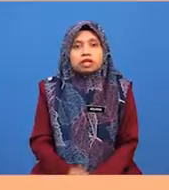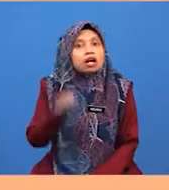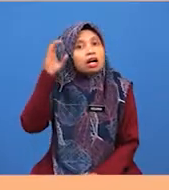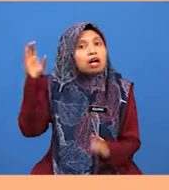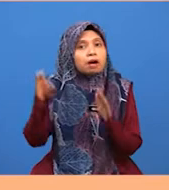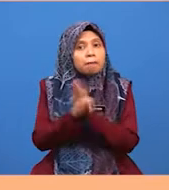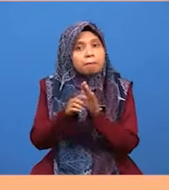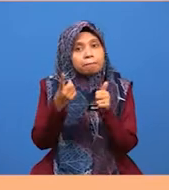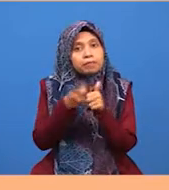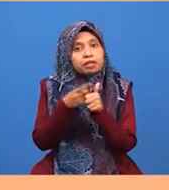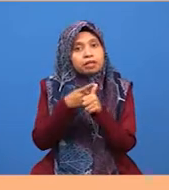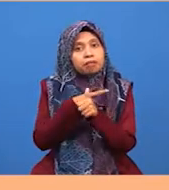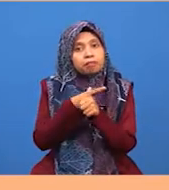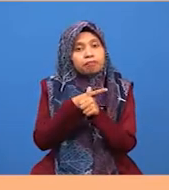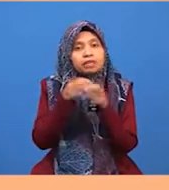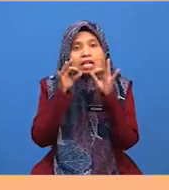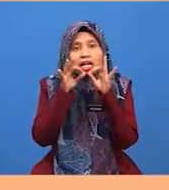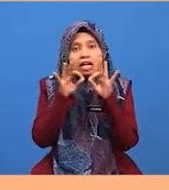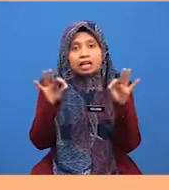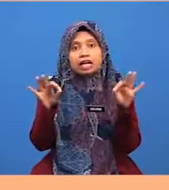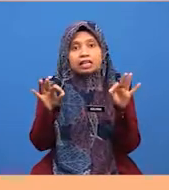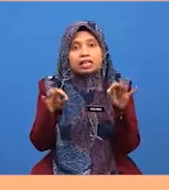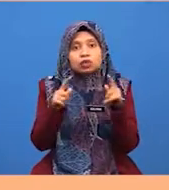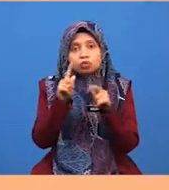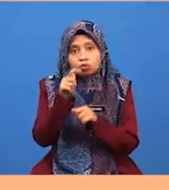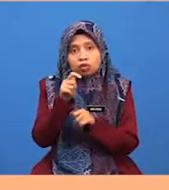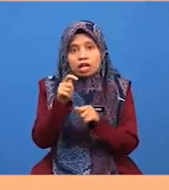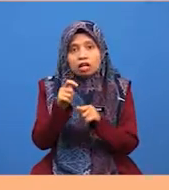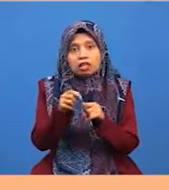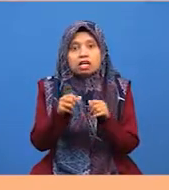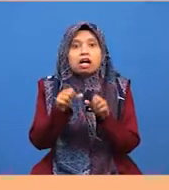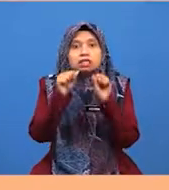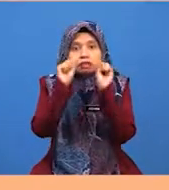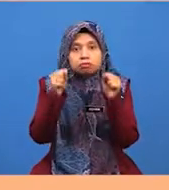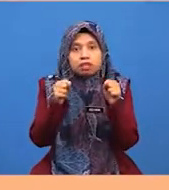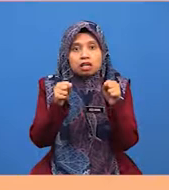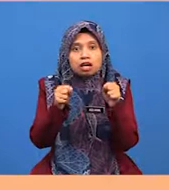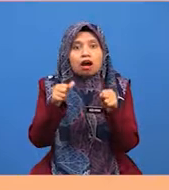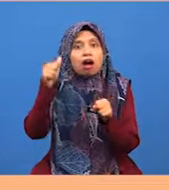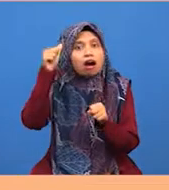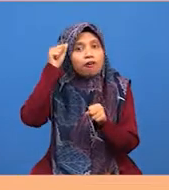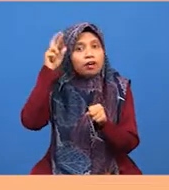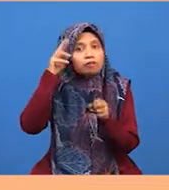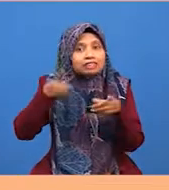Gambar yang pertama, Arif sedang minum. Yang